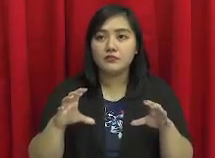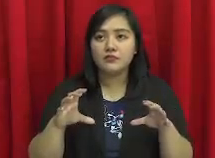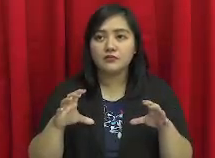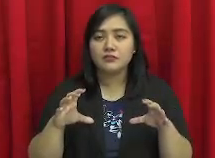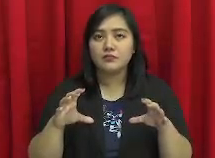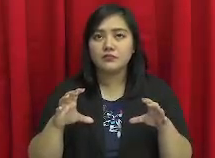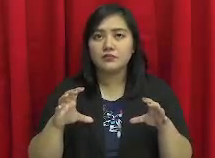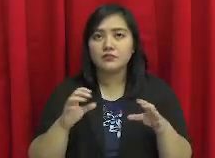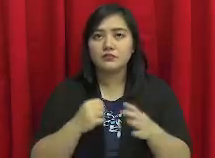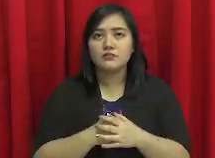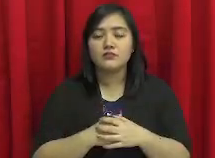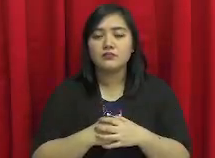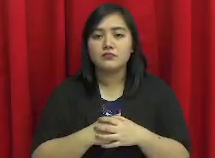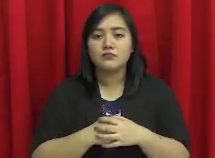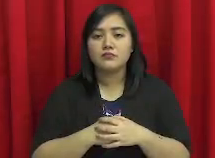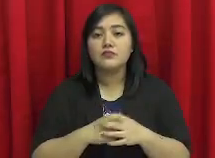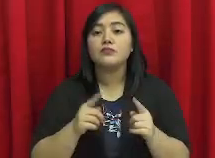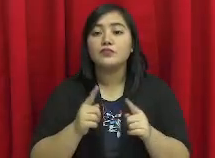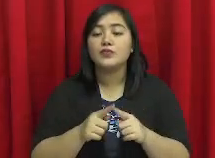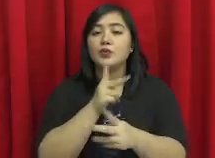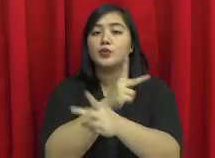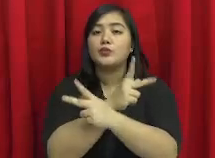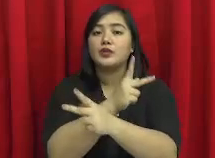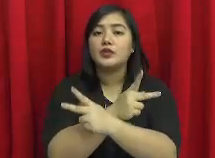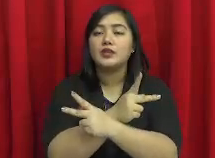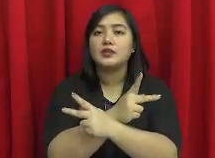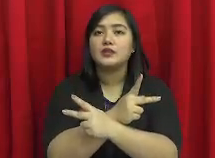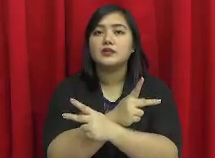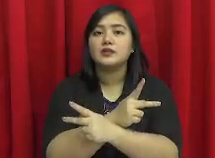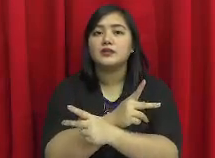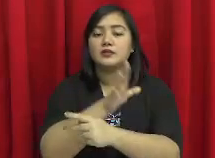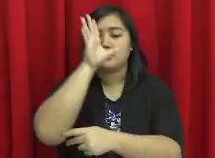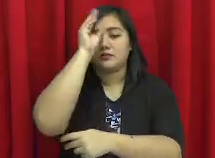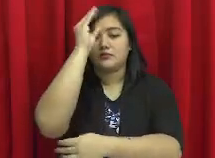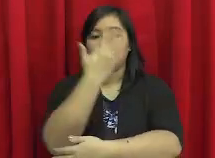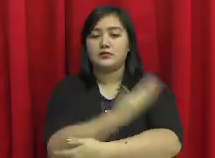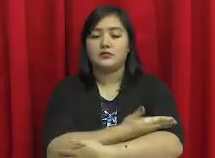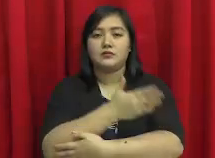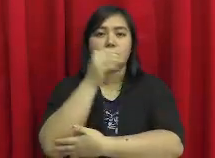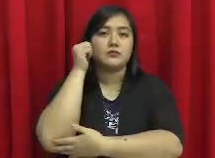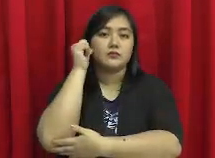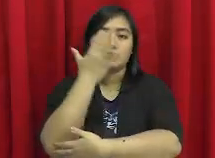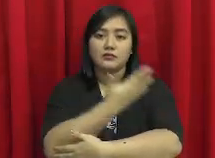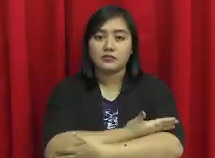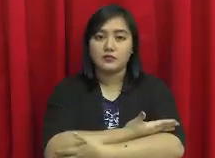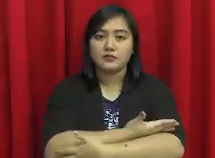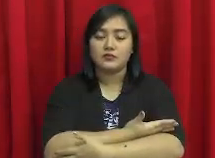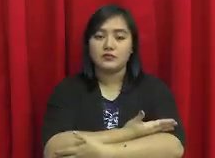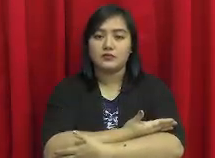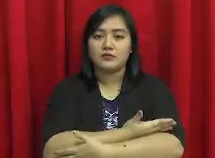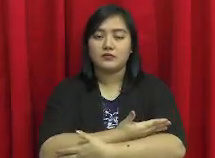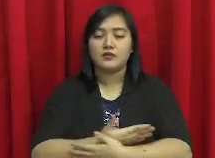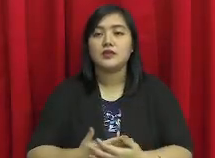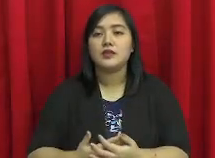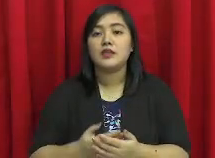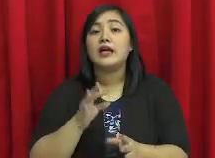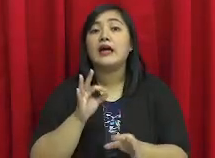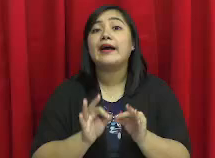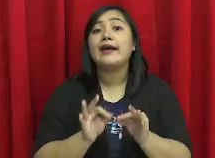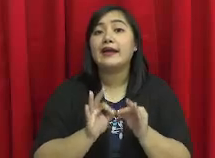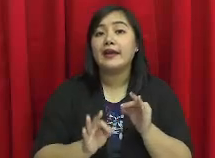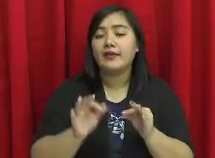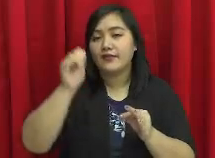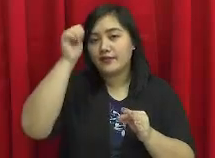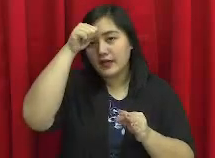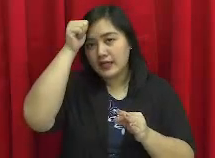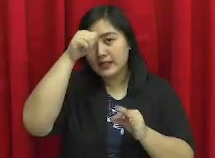silang chance na maprotektahan yung kanilang magiging anak kung ginampanan ni Adan